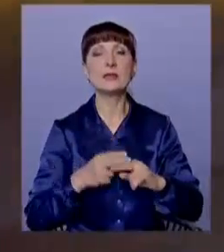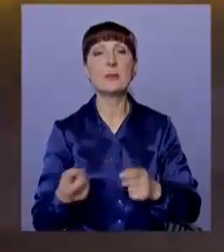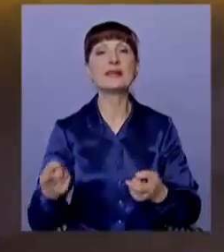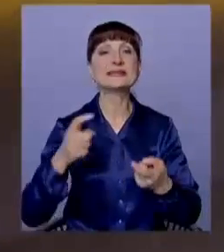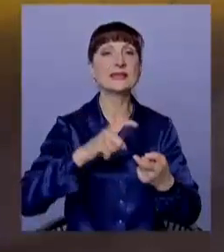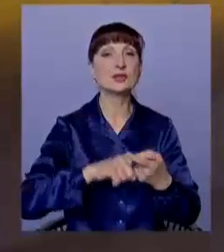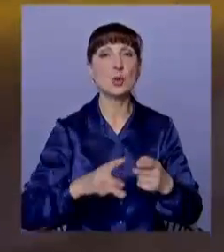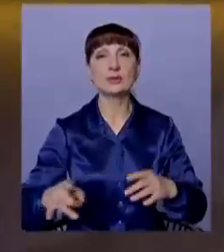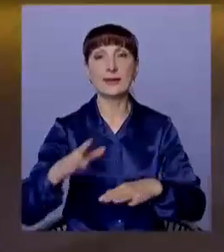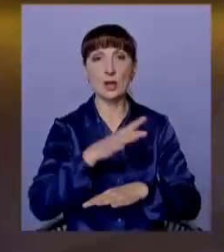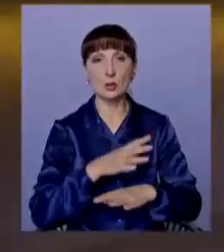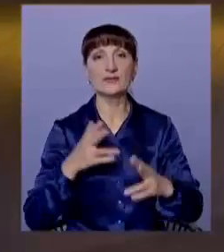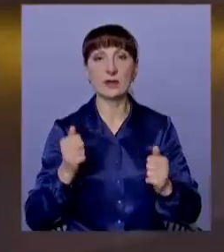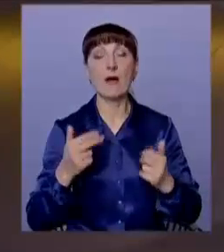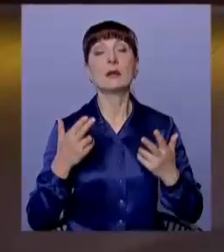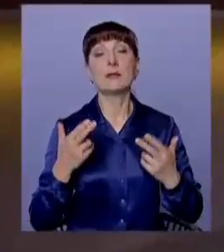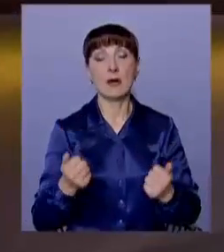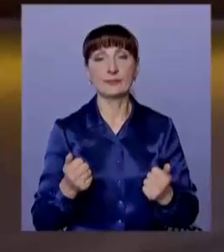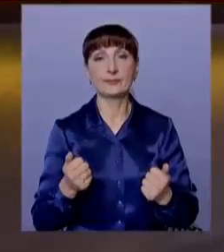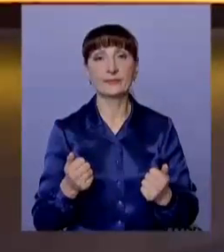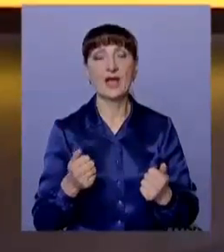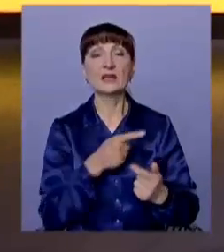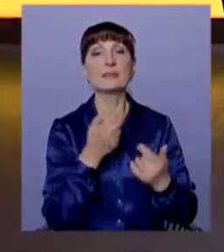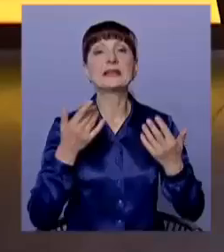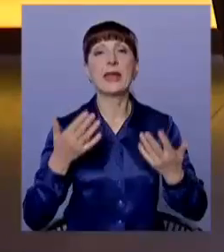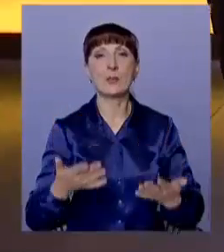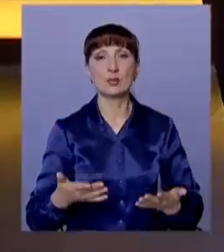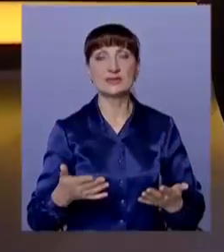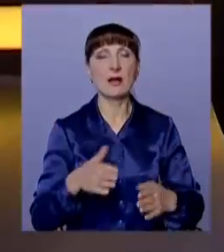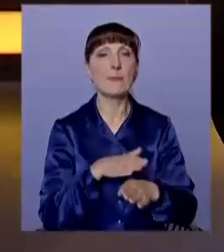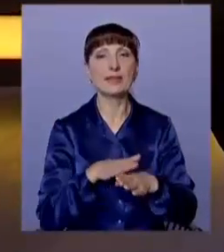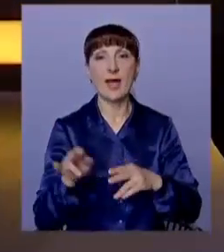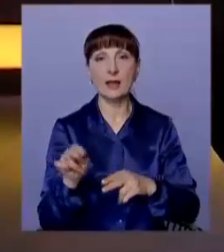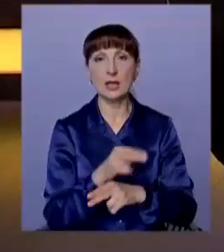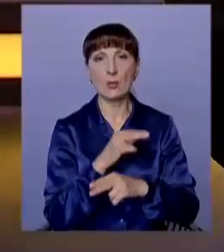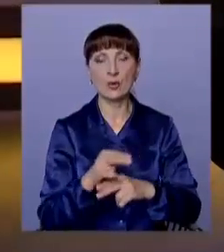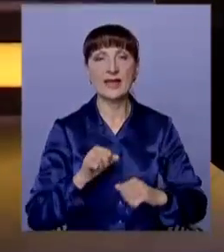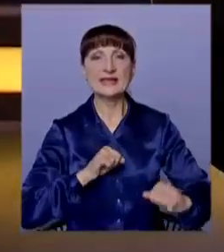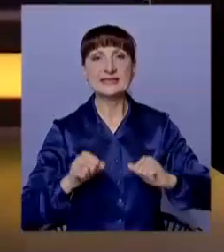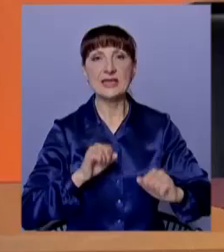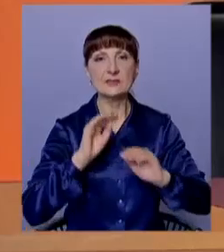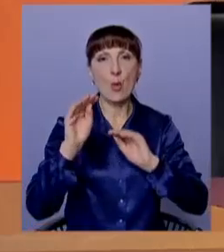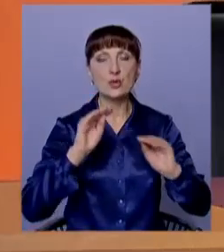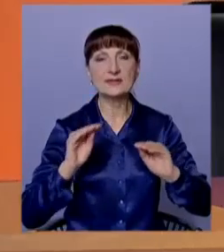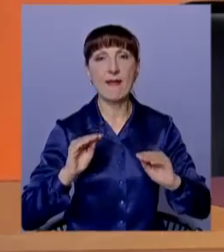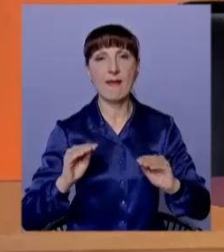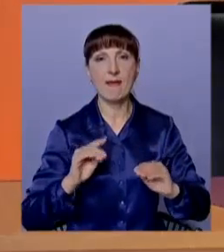районов. Так ли это? Да, да. Где именно на самом деле требуется капитальный ремонт, сейсмоусиление. В